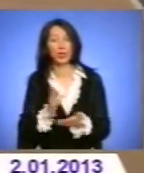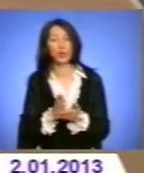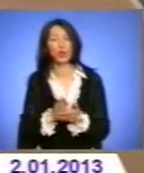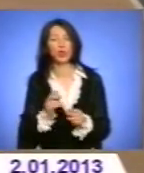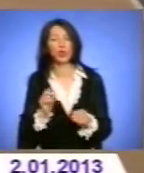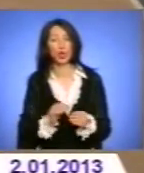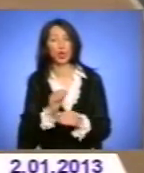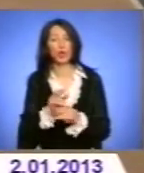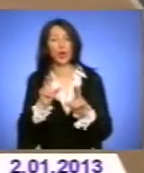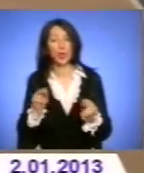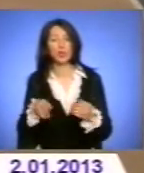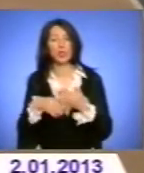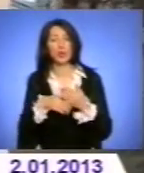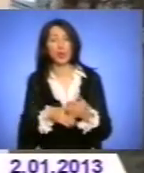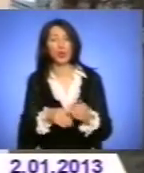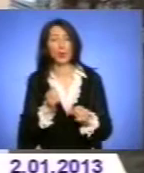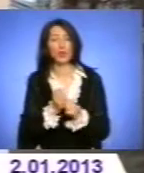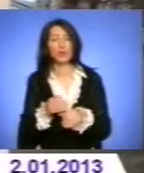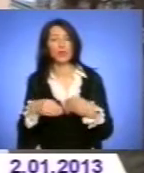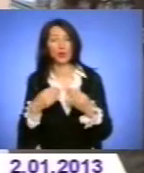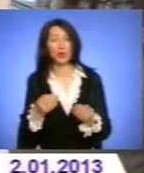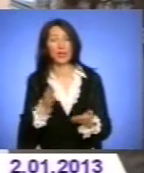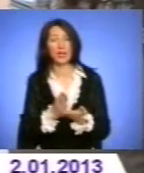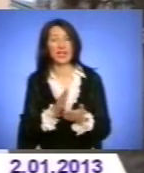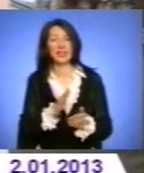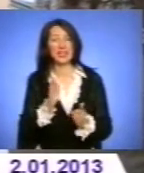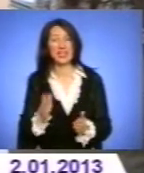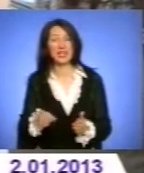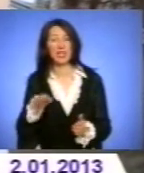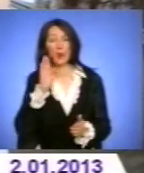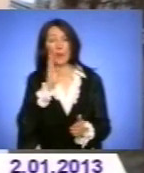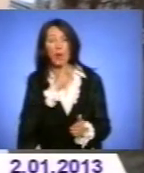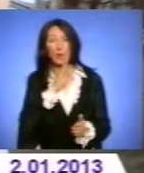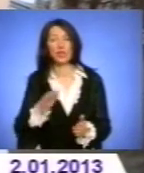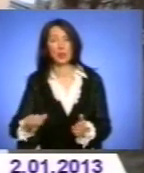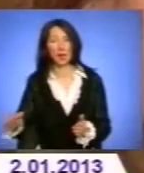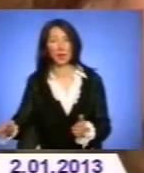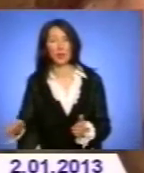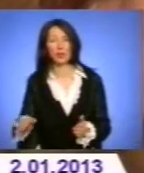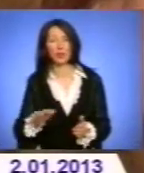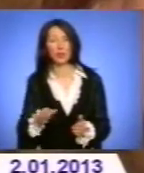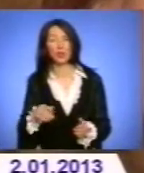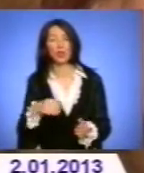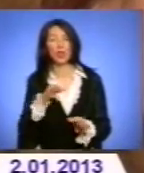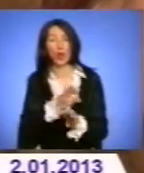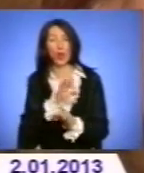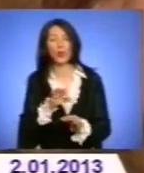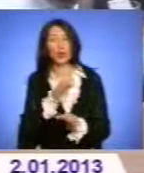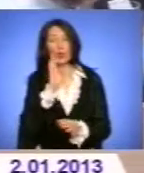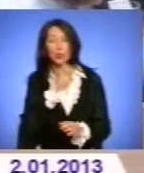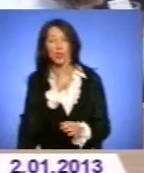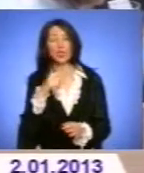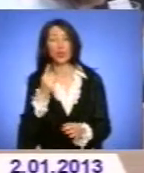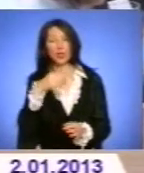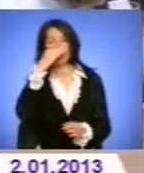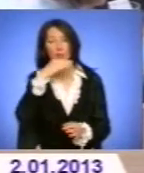сприянні працевлаштуванню наразі належать не лише матері з малолітніми дітьми або самотні матері, а навіть один із батьків або особа,